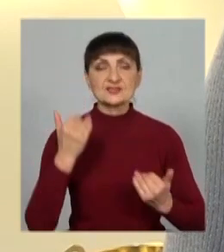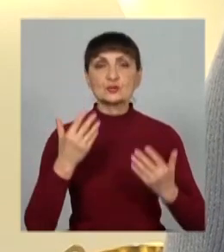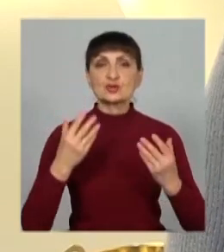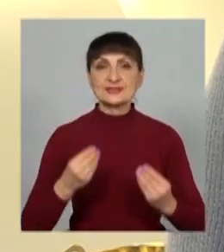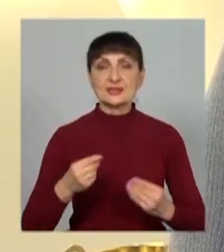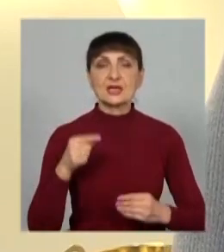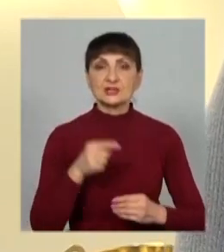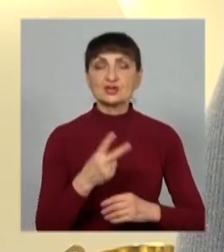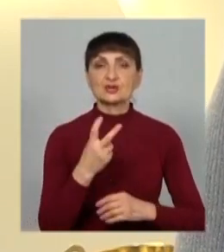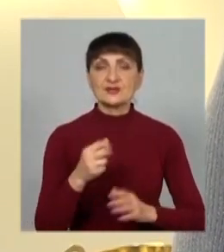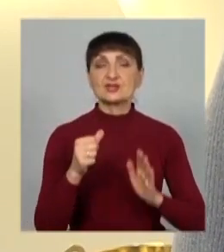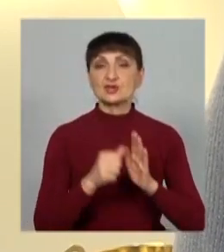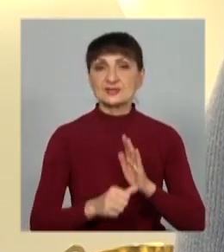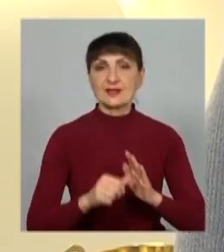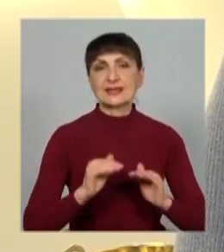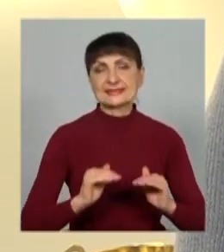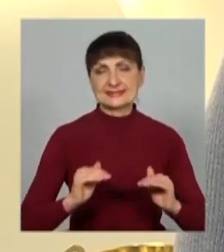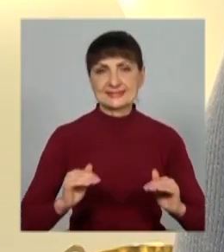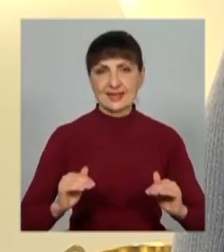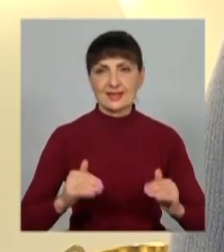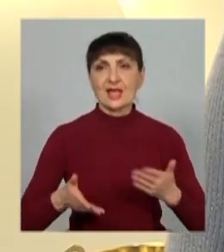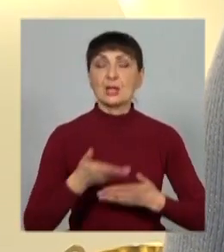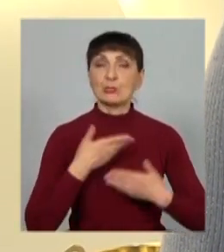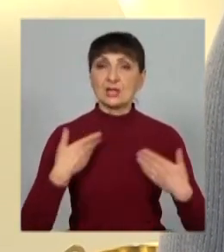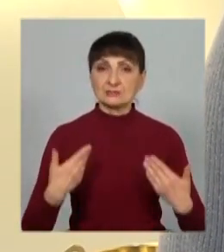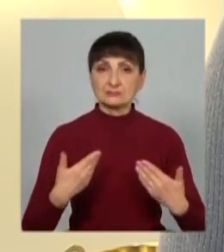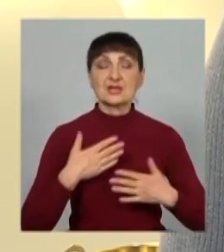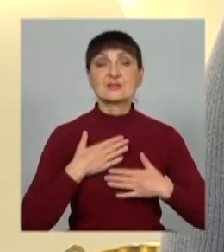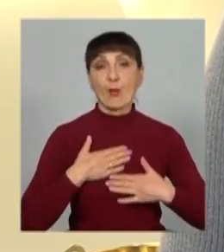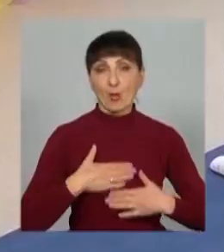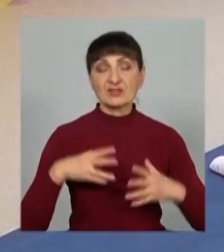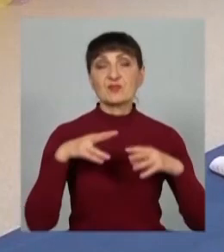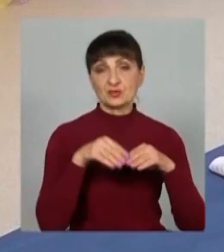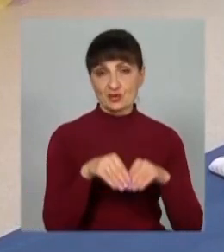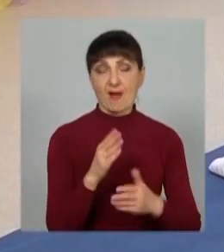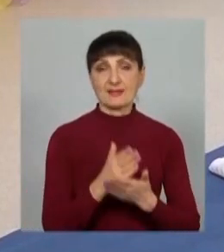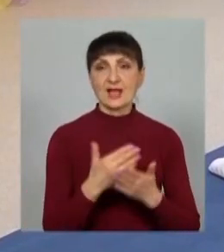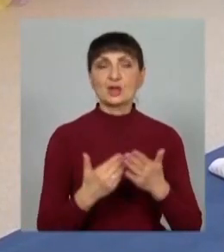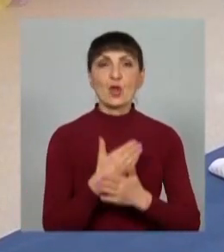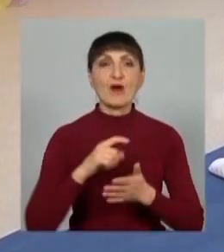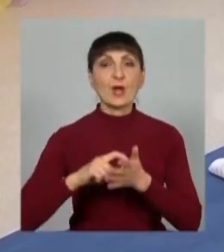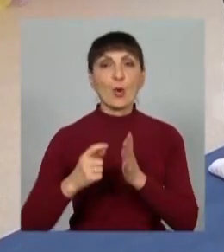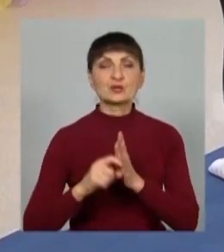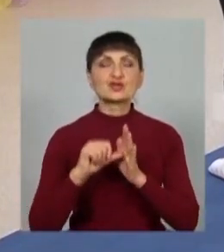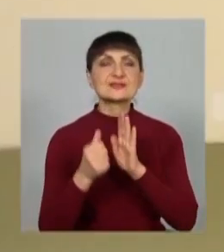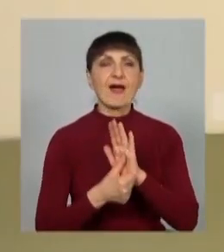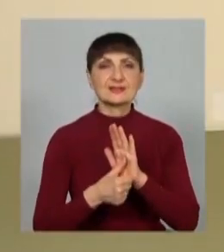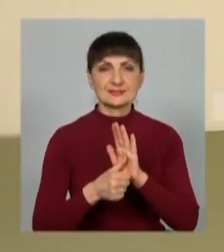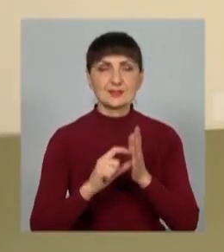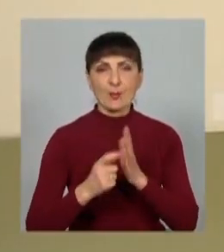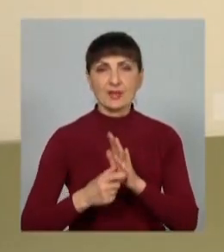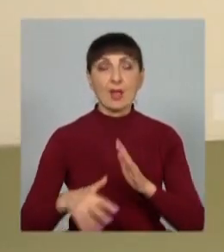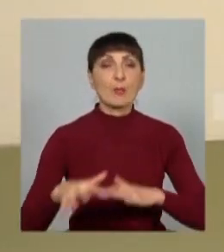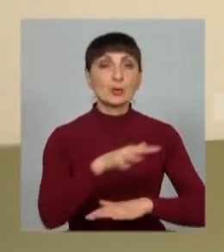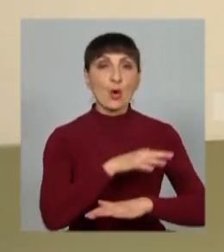день 1260 обучающихся. И мы спокойно вмещаемся. В новом корпусе 16 учебных кабинетов. Площадь